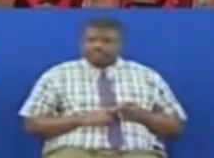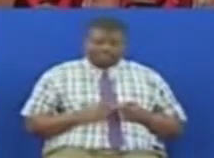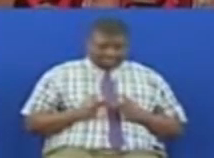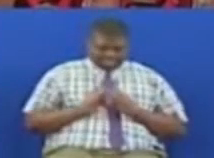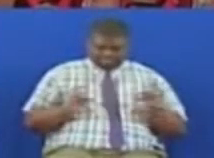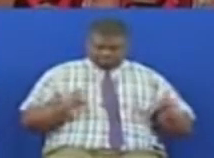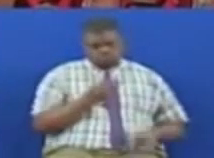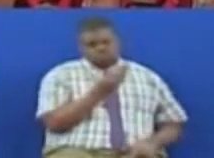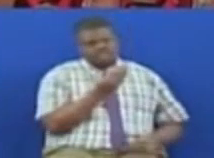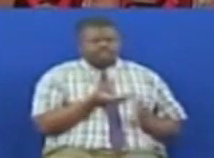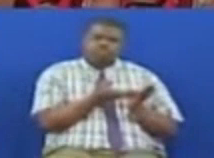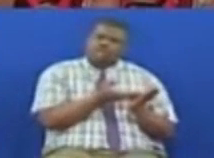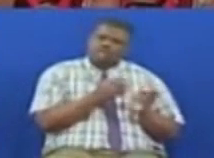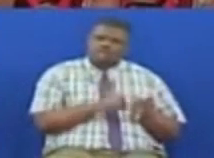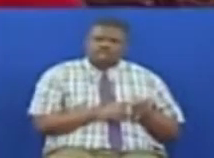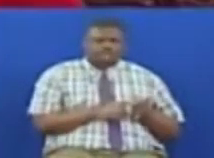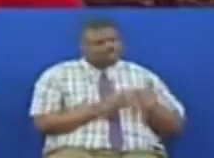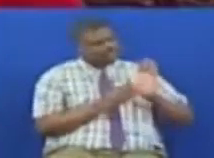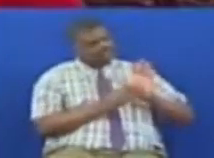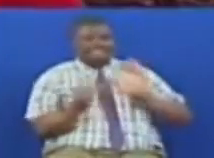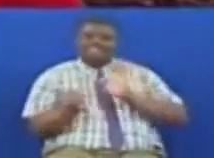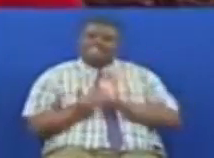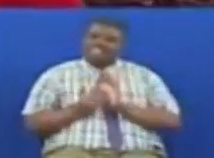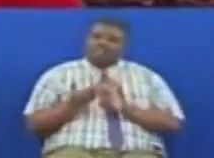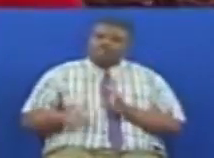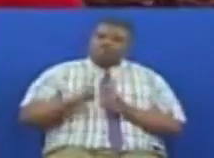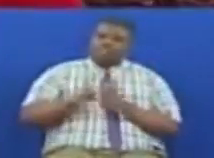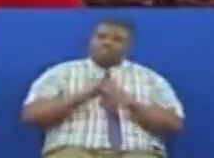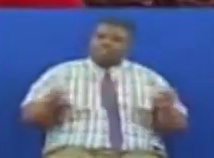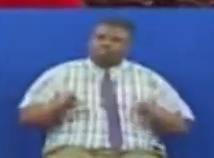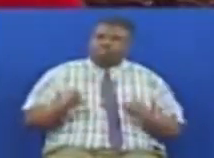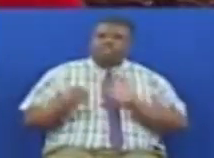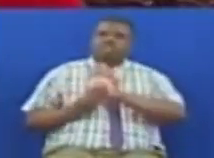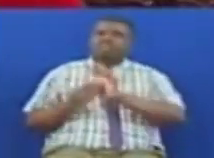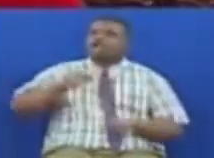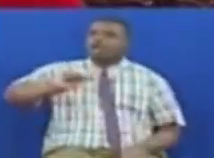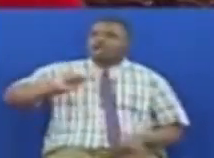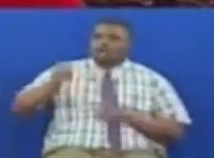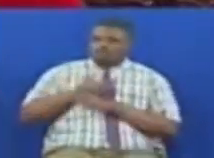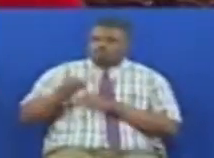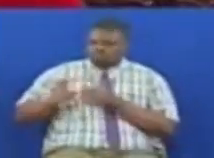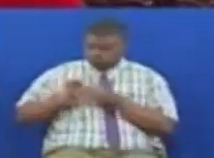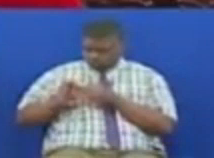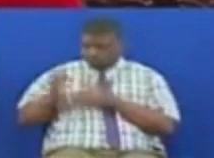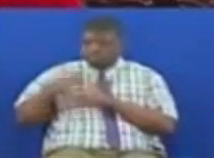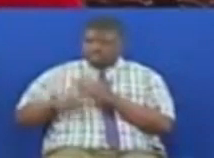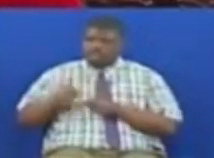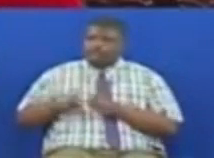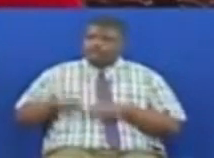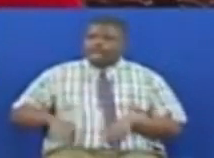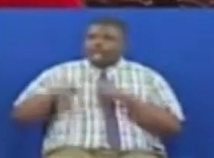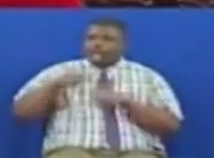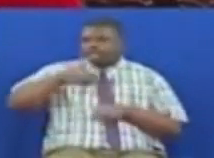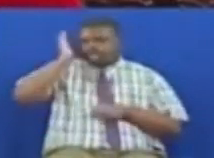kifungu cha 4 cha mswada kinarekebisha kifungu cha 9 cha sheria kwa kuongeza kifungu cha 9A kinachohusu mahusiano katika mamlaka ya